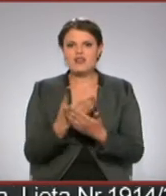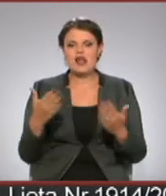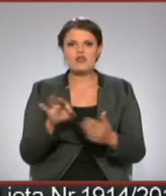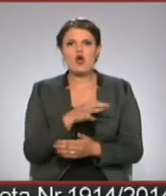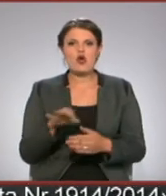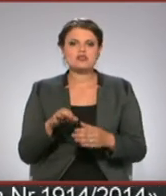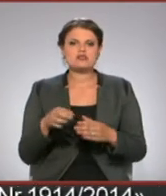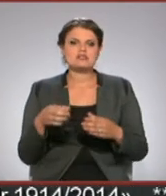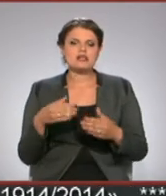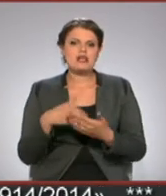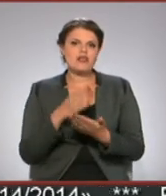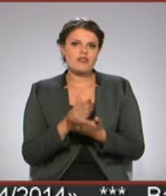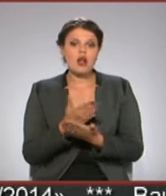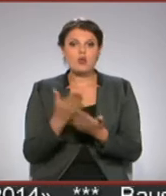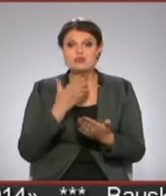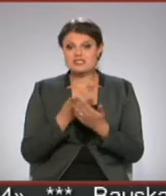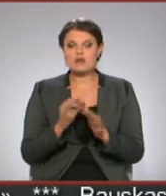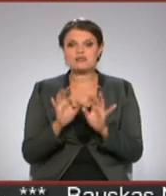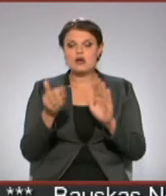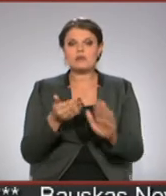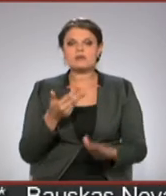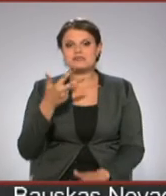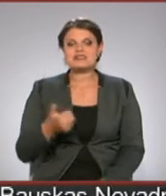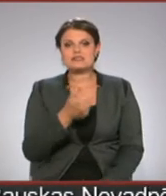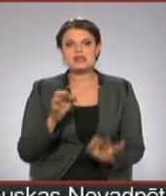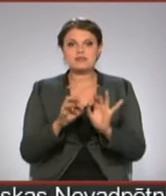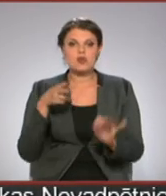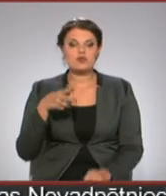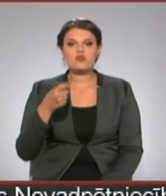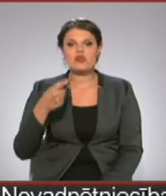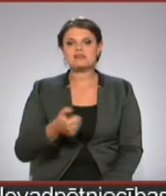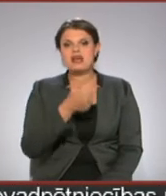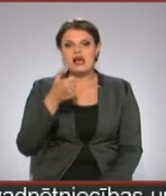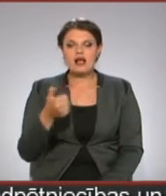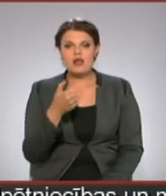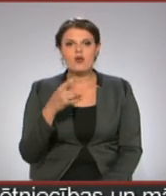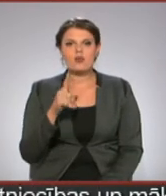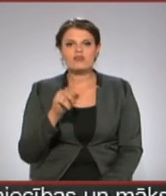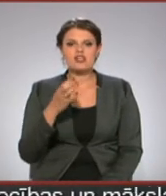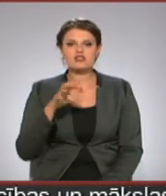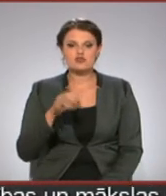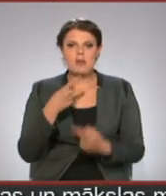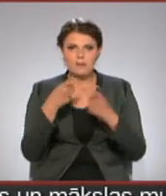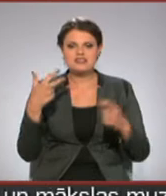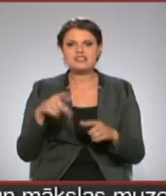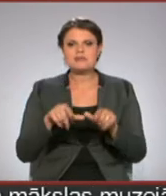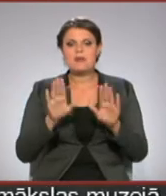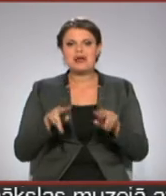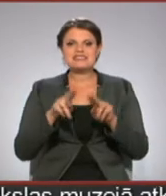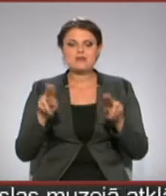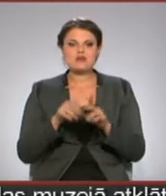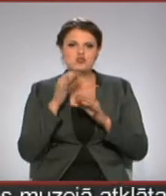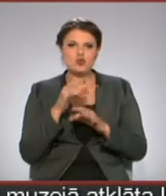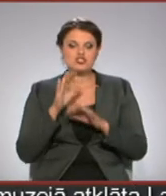koncerta ciklā, kas ir savu sākumu radis pirms 3 gadiem. 2011. Gadā UNESCO pasludināja 30. aprīli par starptautisko džeza dienu.